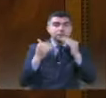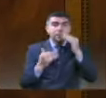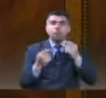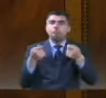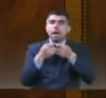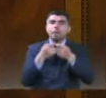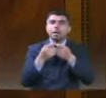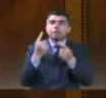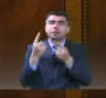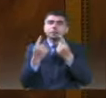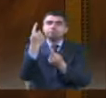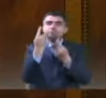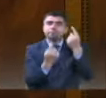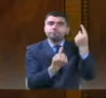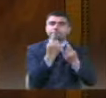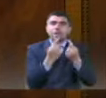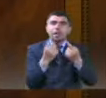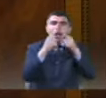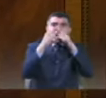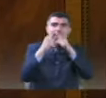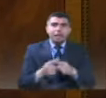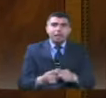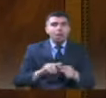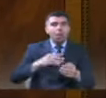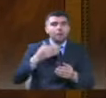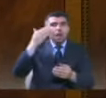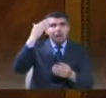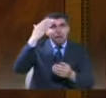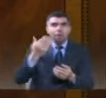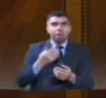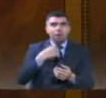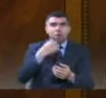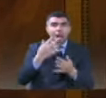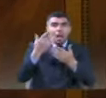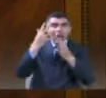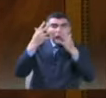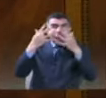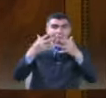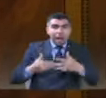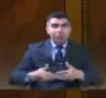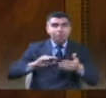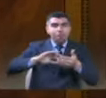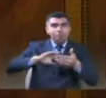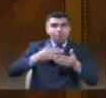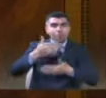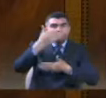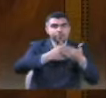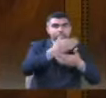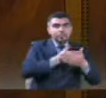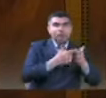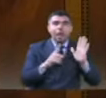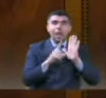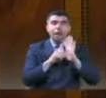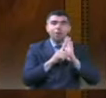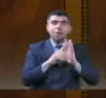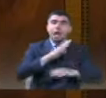ديال الحساب موجوده حتى هي عاوتاني كذبوا فيها. السيرو الى لقيتي وداك الشيء اللي تيدار بطريقه محترم القانون هو هذاك،